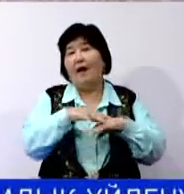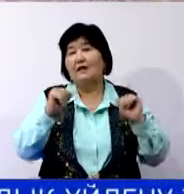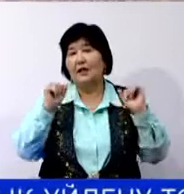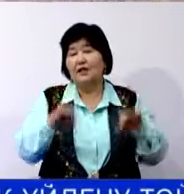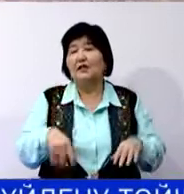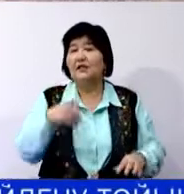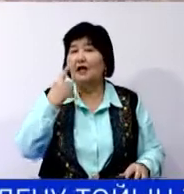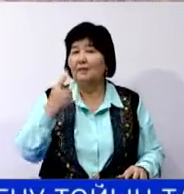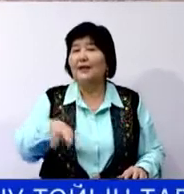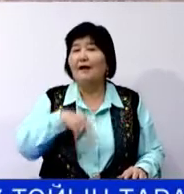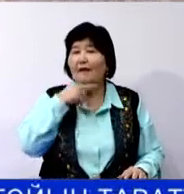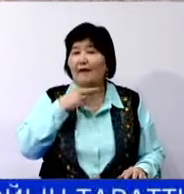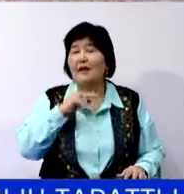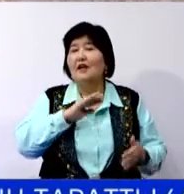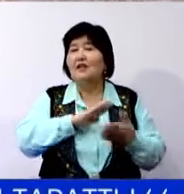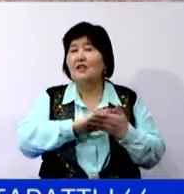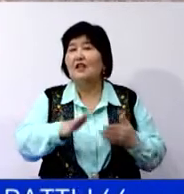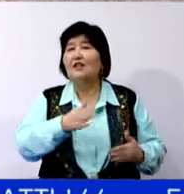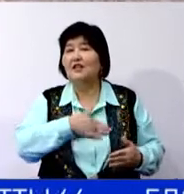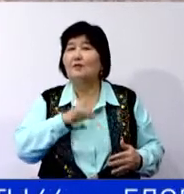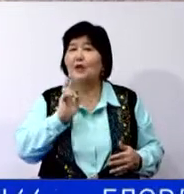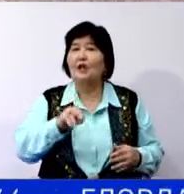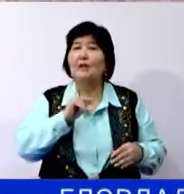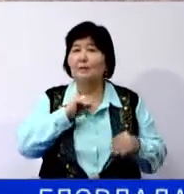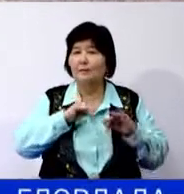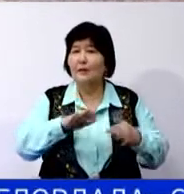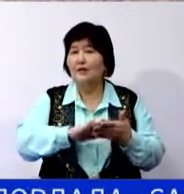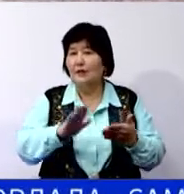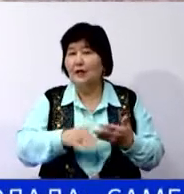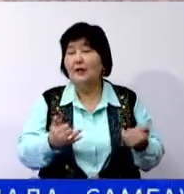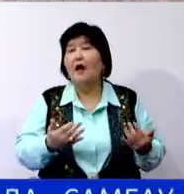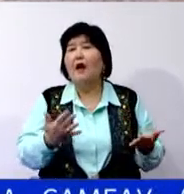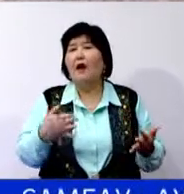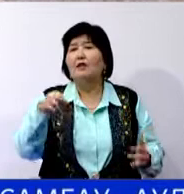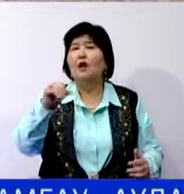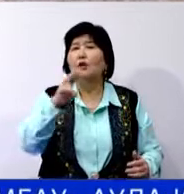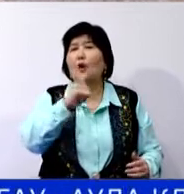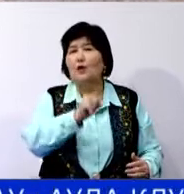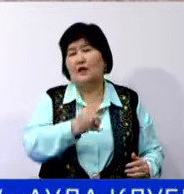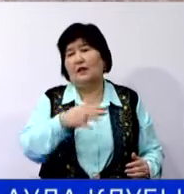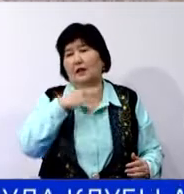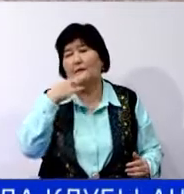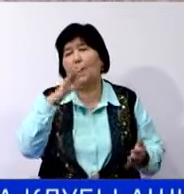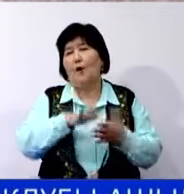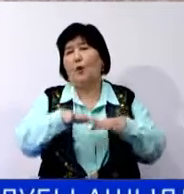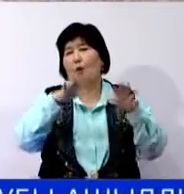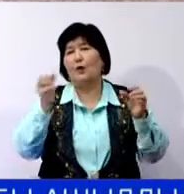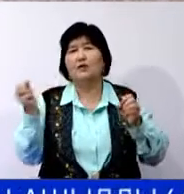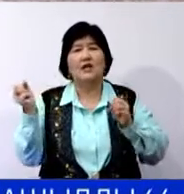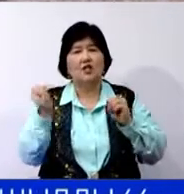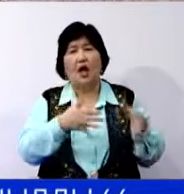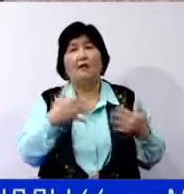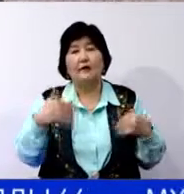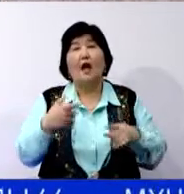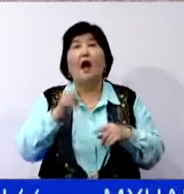бір ықыласпенен, шын ниетпенен келіп істеп жатыр бәрі де. Қанша тонналап жаңағы қоқыстар шығарып жатырмыз.